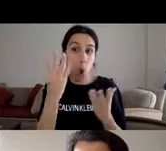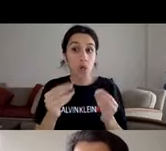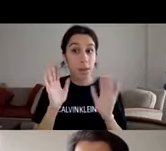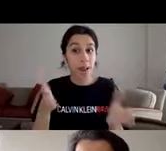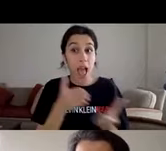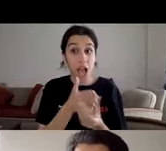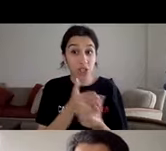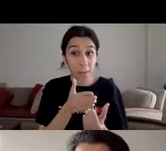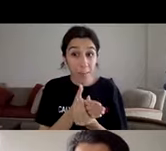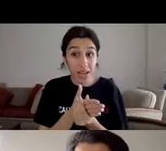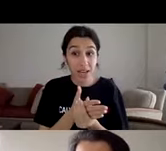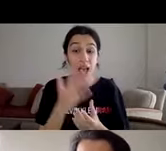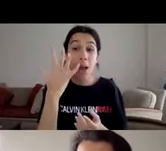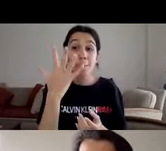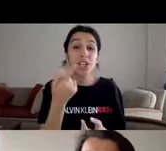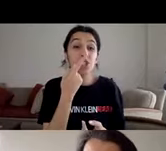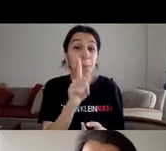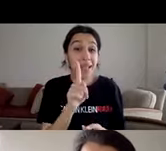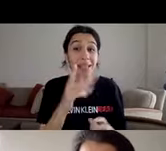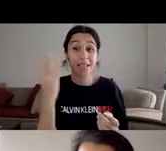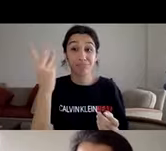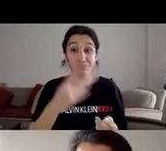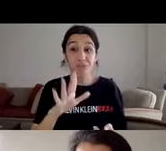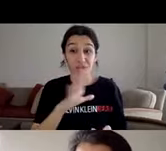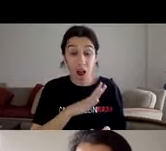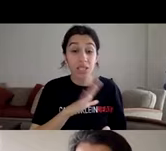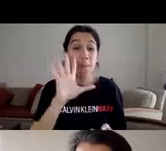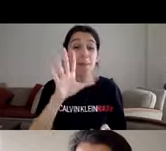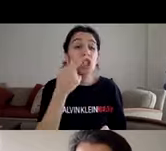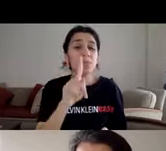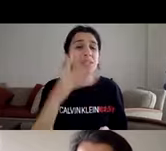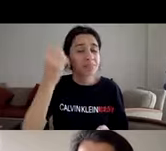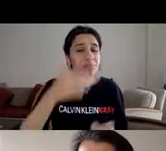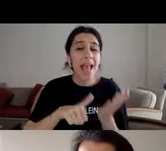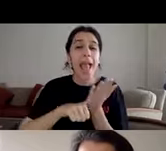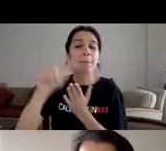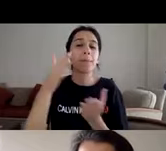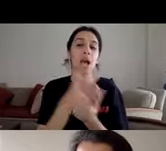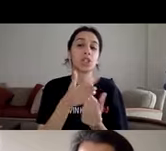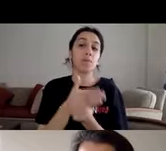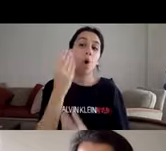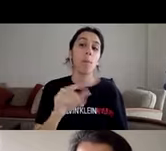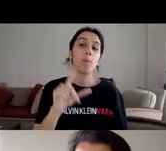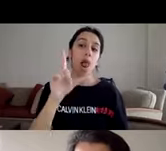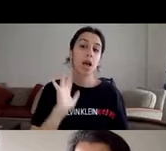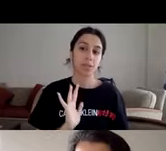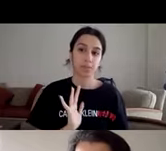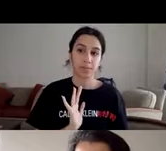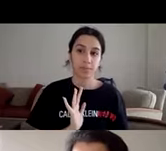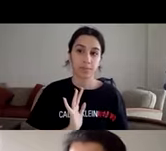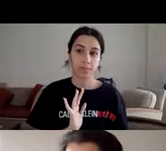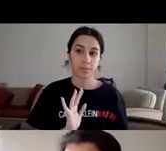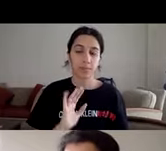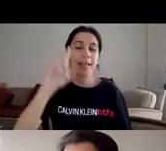için 5000 sayfası varsa 5000 sayfasının da erişilebilir olması gerekir. Yani bu sadece ana sayfalara, temel